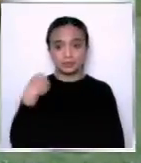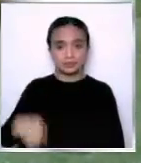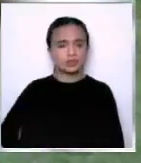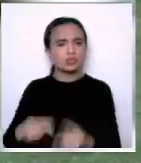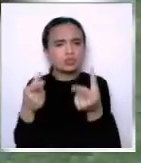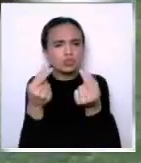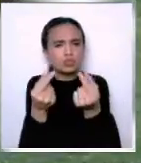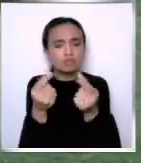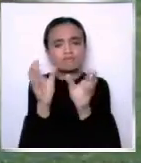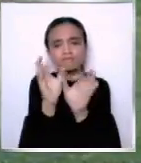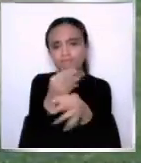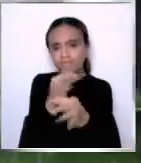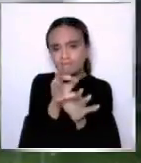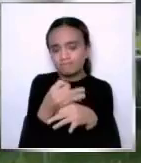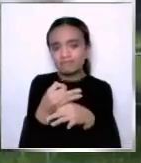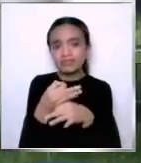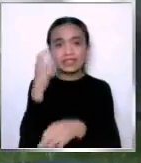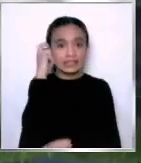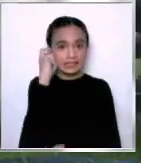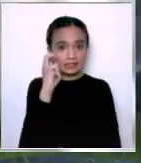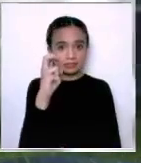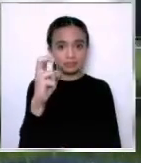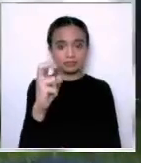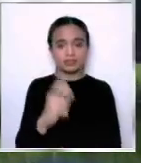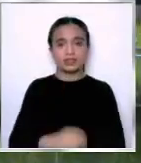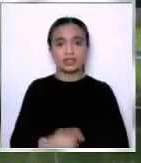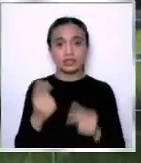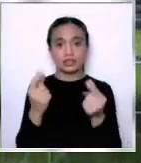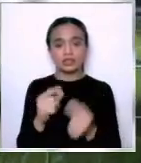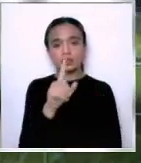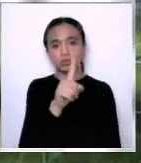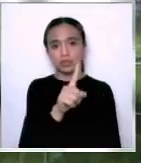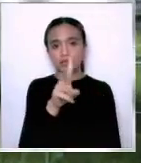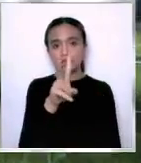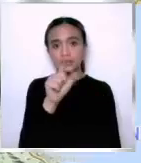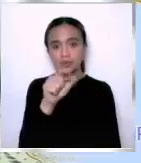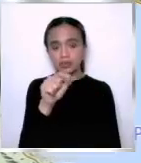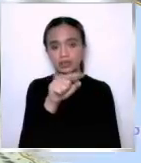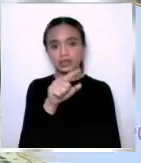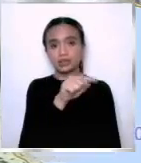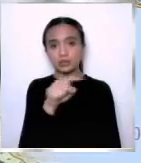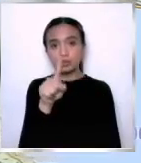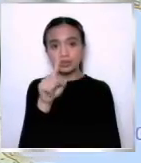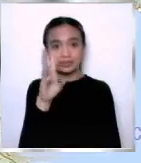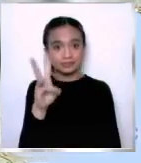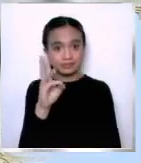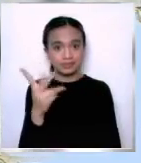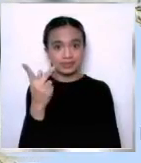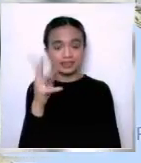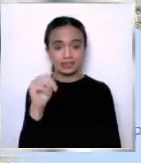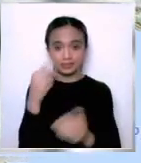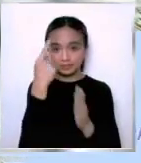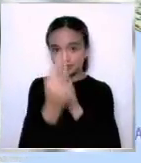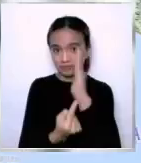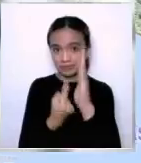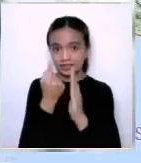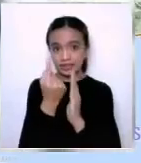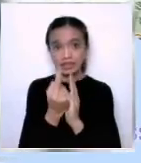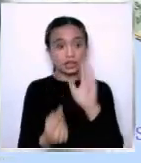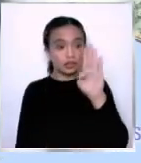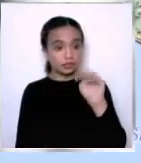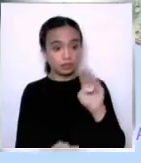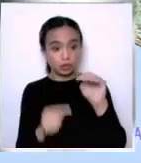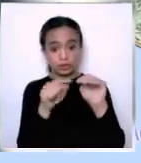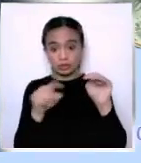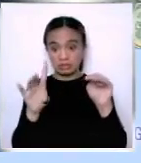Ang passenger train, nakadesenyong tumakbo ng 120 to 160 kilometers per hour. Kaya ang 14 to 18 hours na biyahe noon mula Maynila